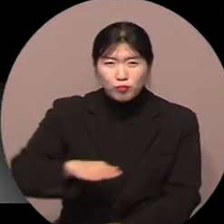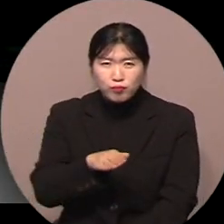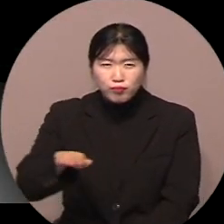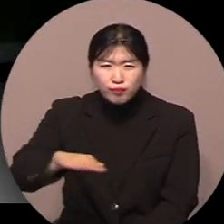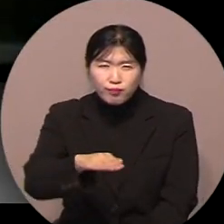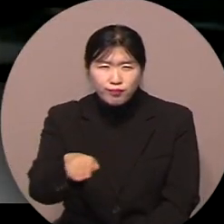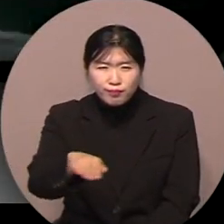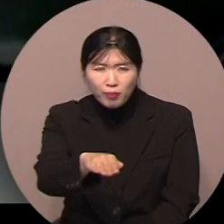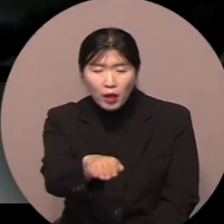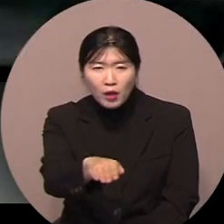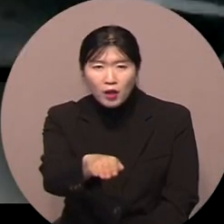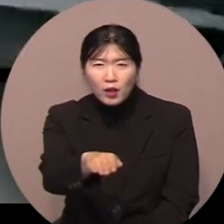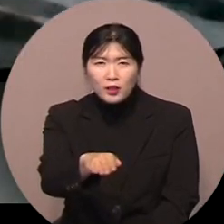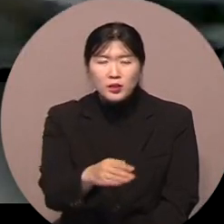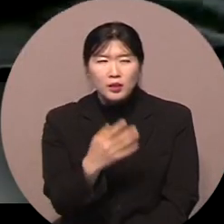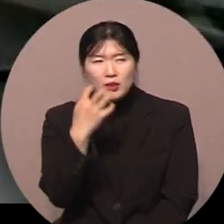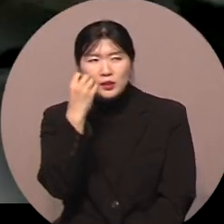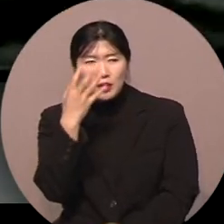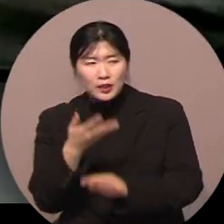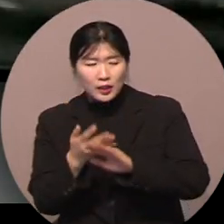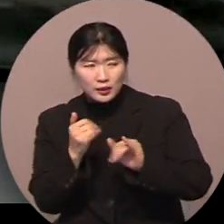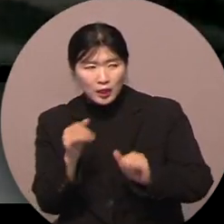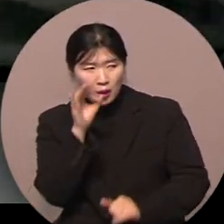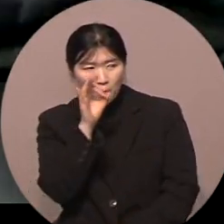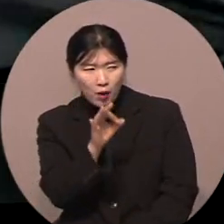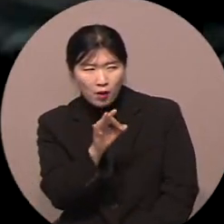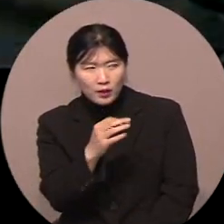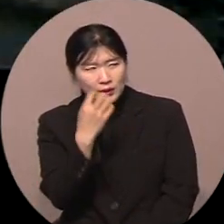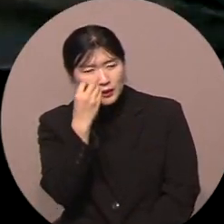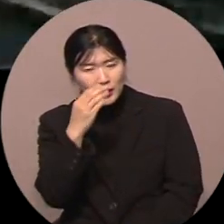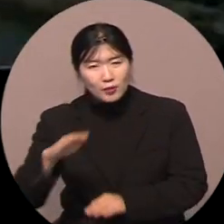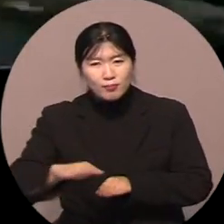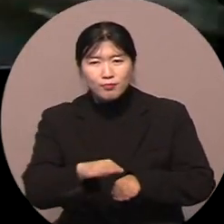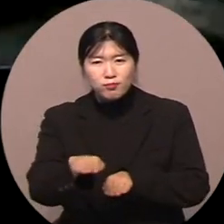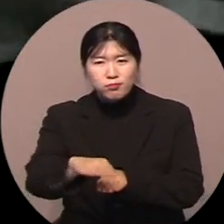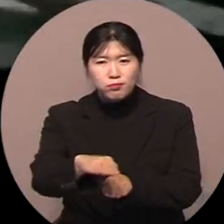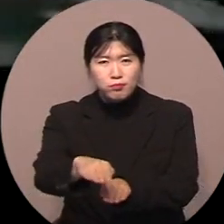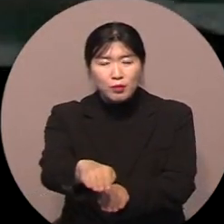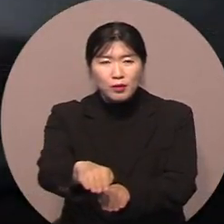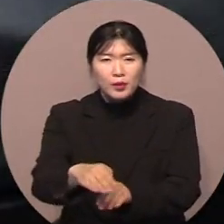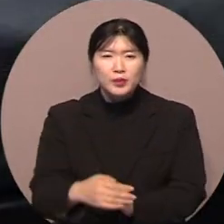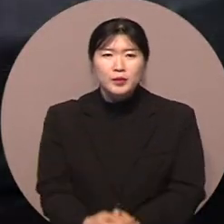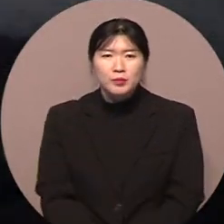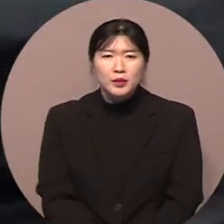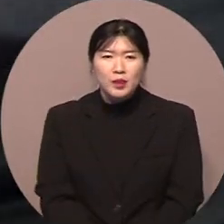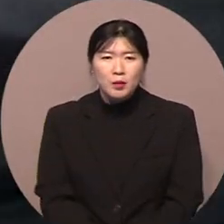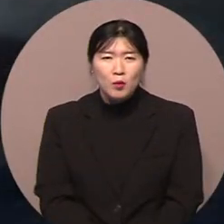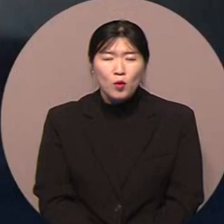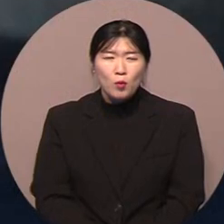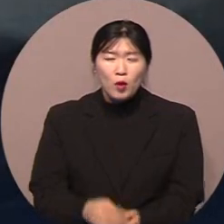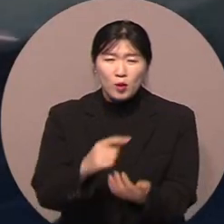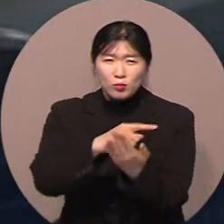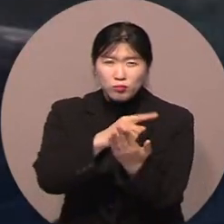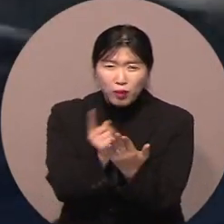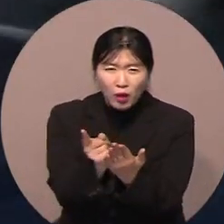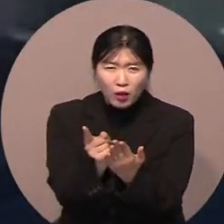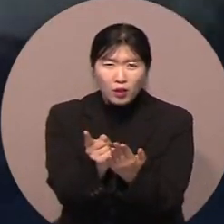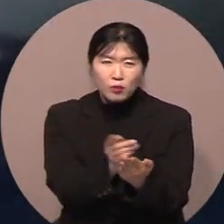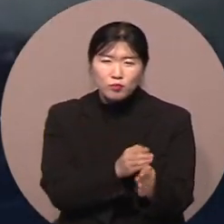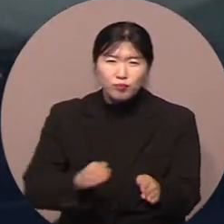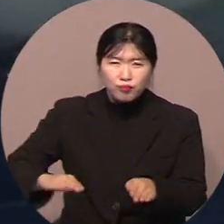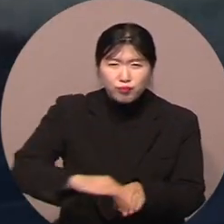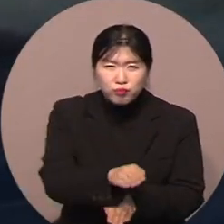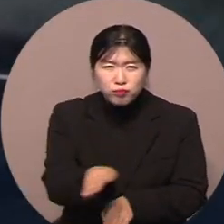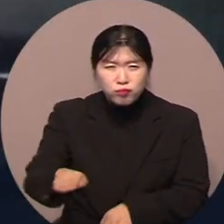이어갔습니다 그리고 수상함을 느낀 시민들이이 택시를 추격하기 시작했습니다 과속하고 칼치기 하고